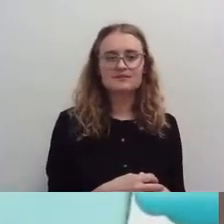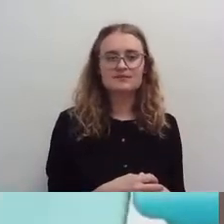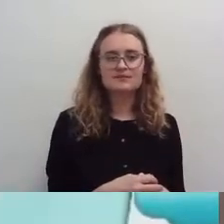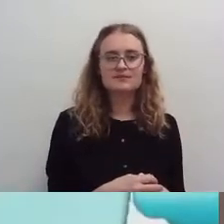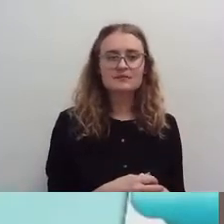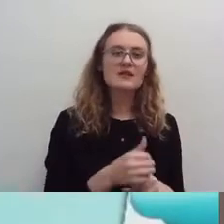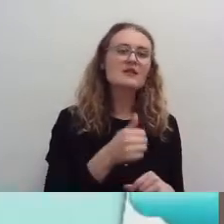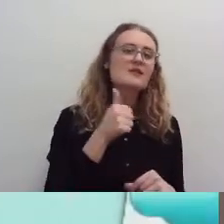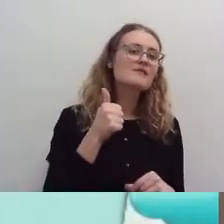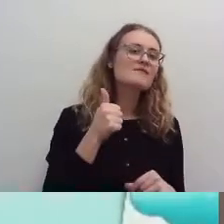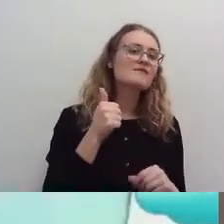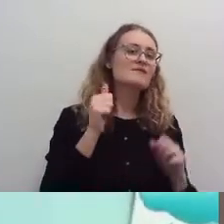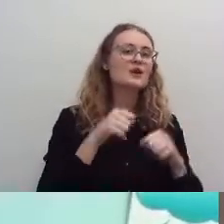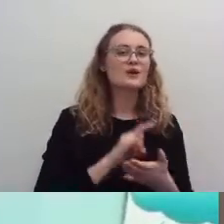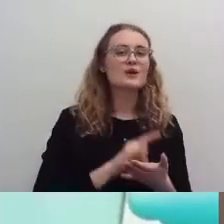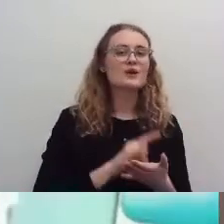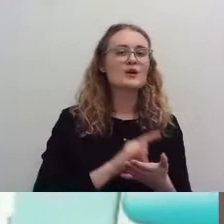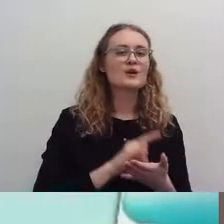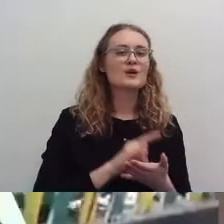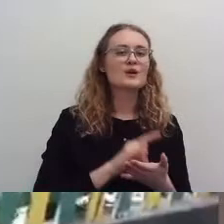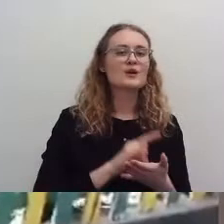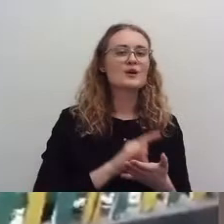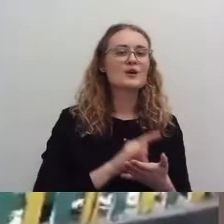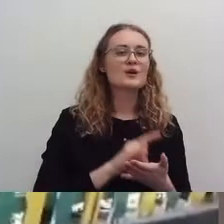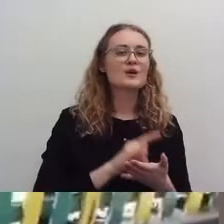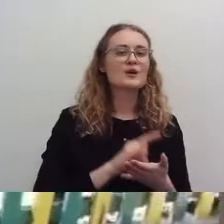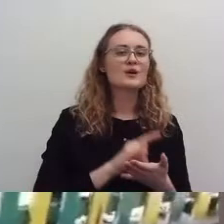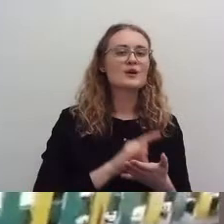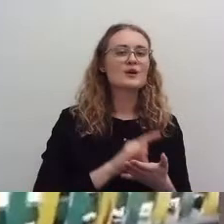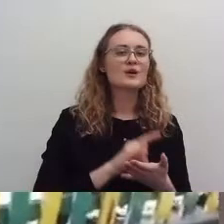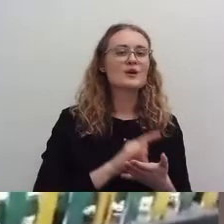kad nuskristų kažkur tai. Jiems